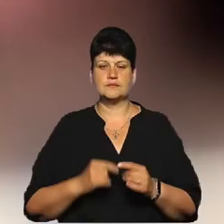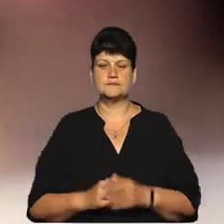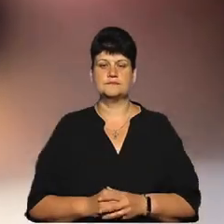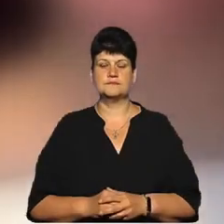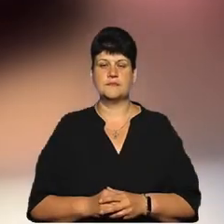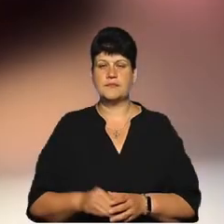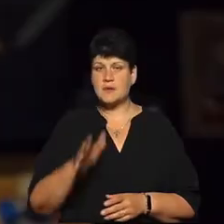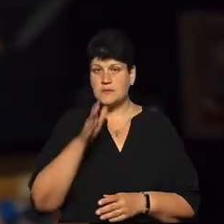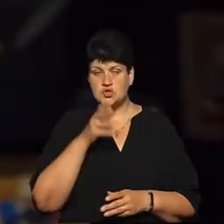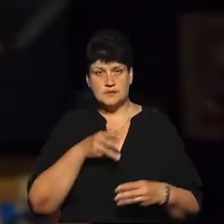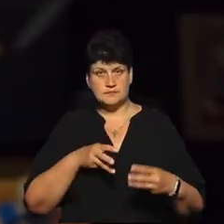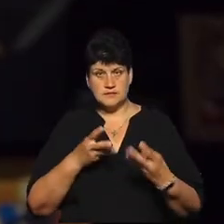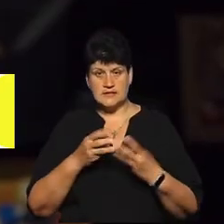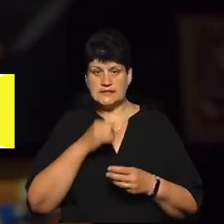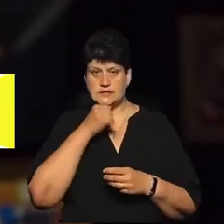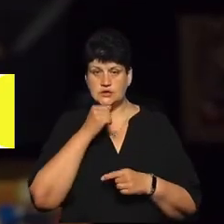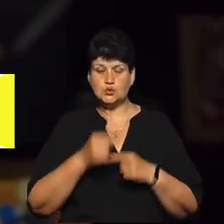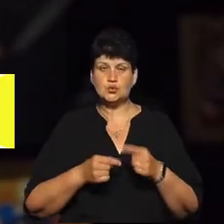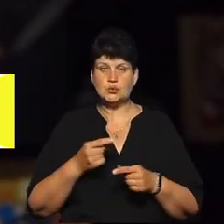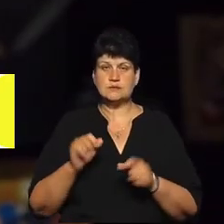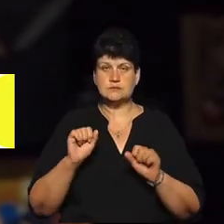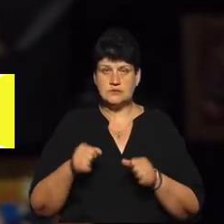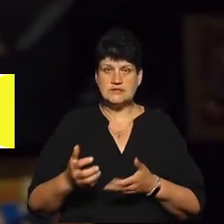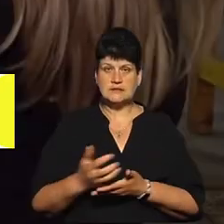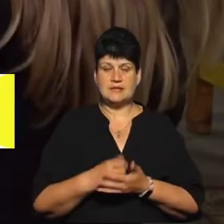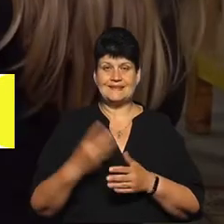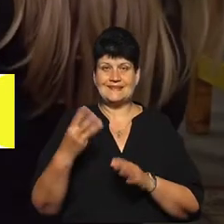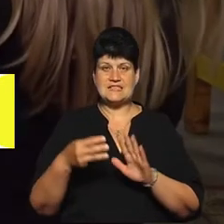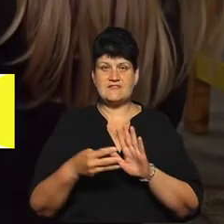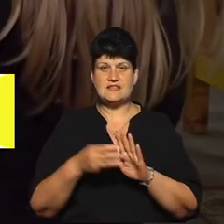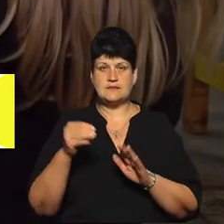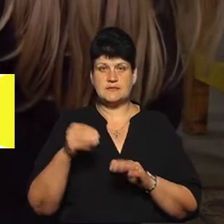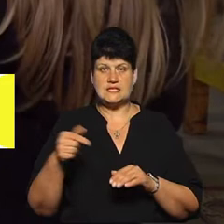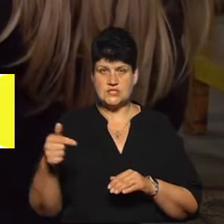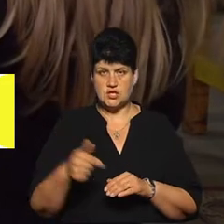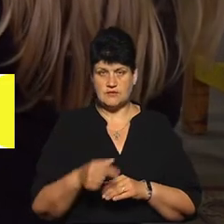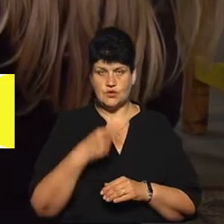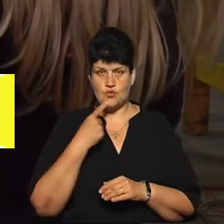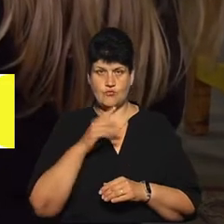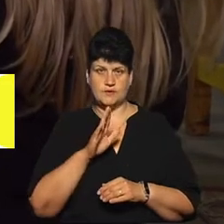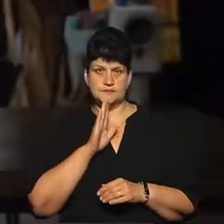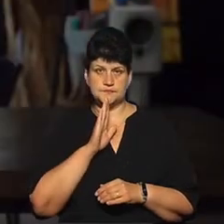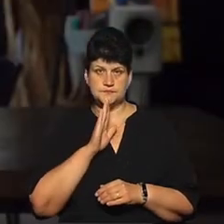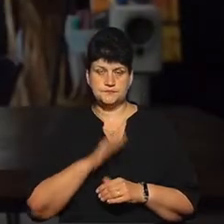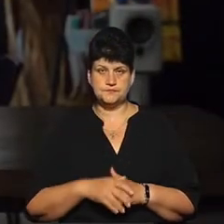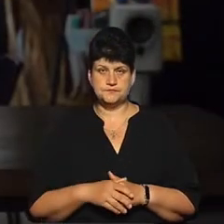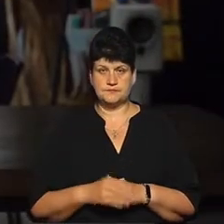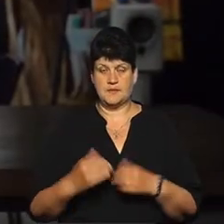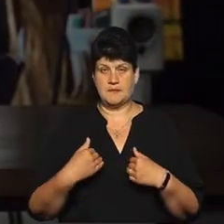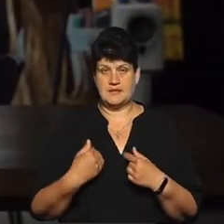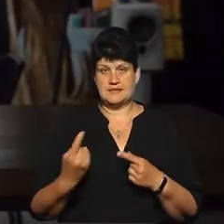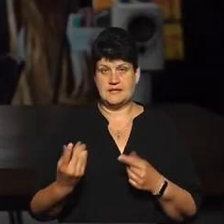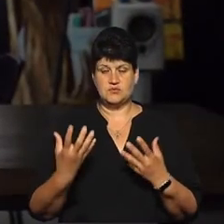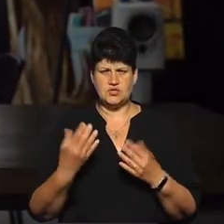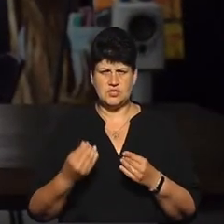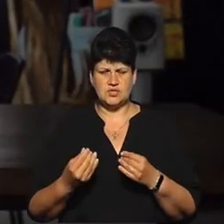життя. Під час трансляції дідусеві з онукою вдалося зібрати 38 тисяч гривень, розповідає співачка. То ми з ним ще навіть